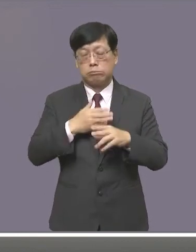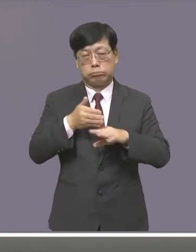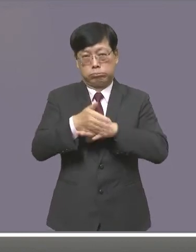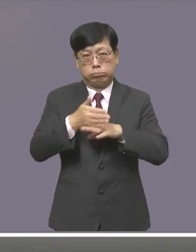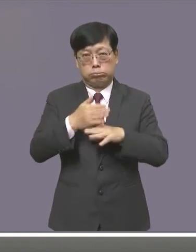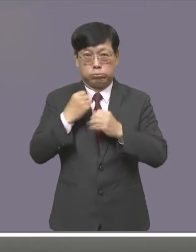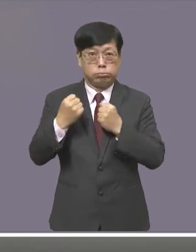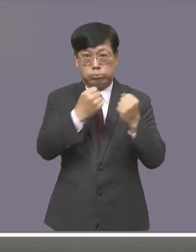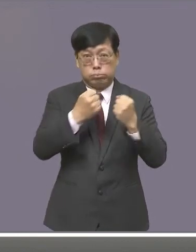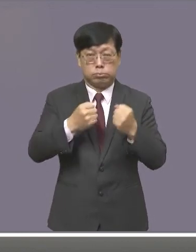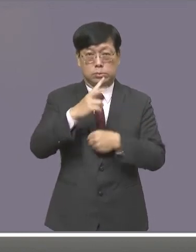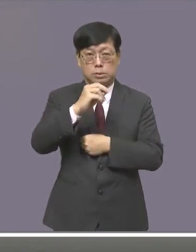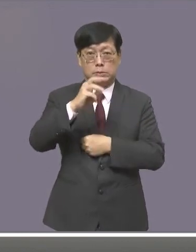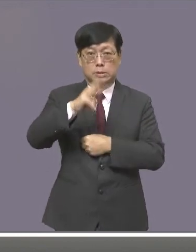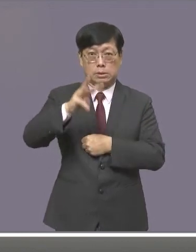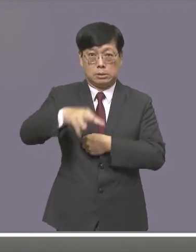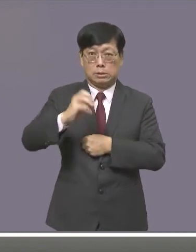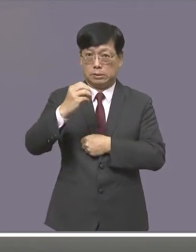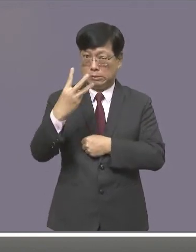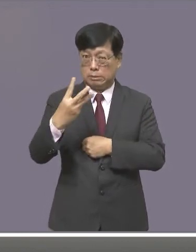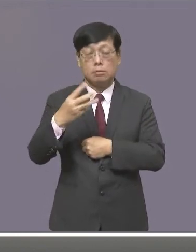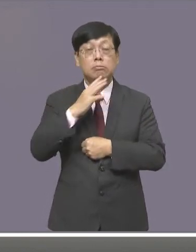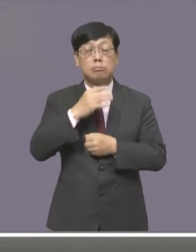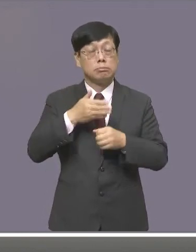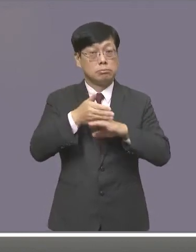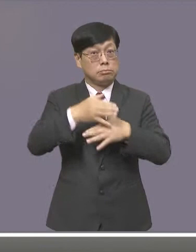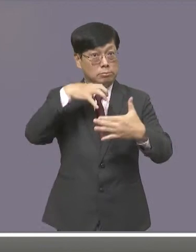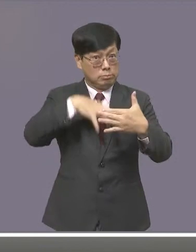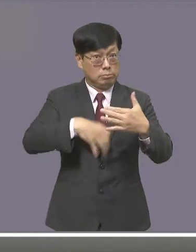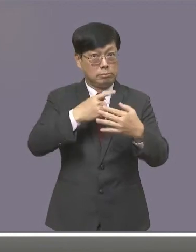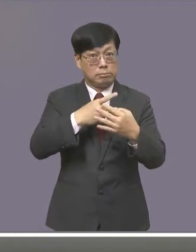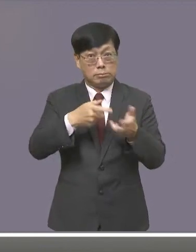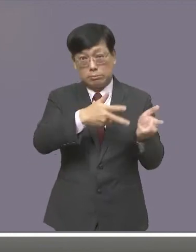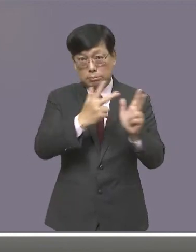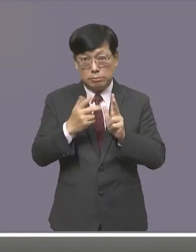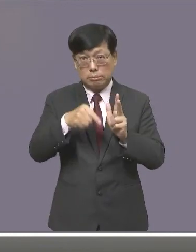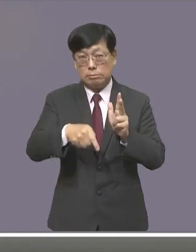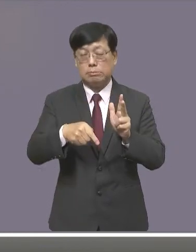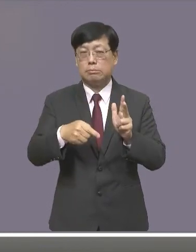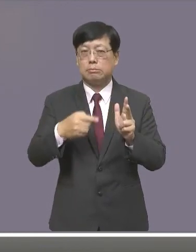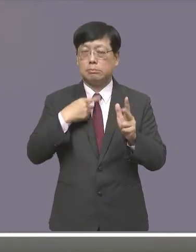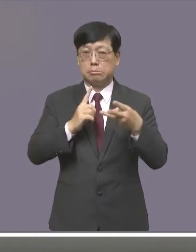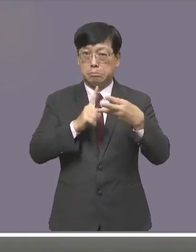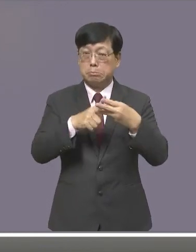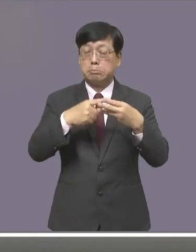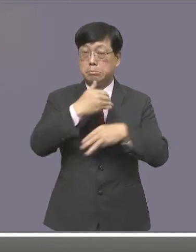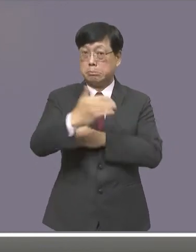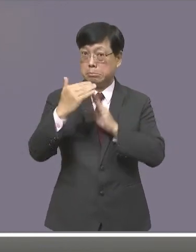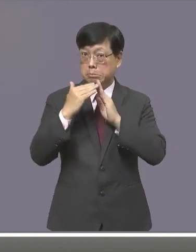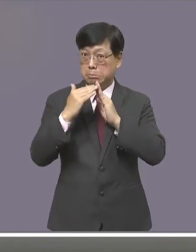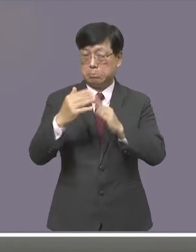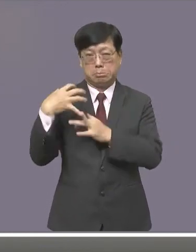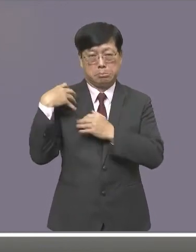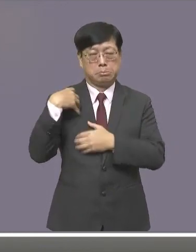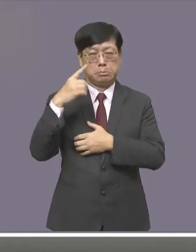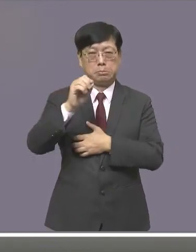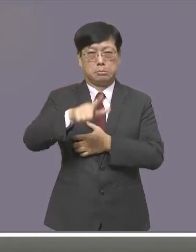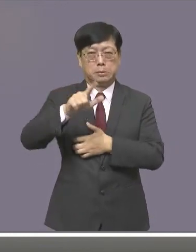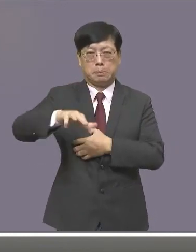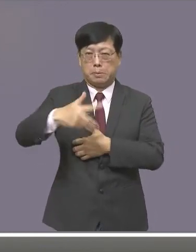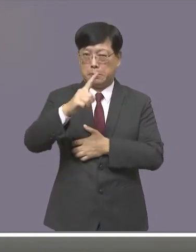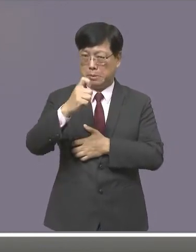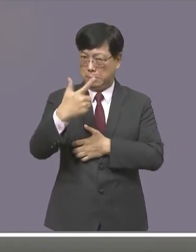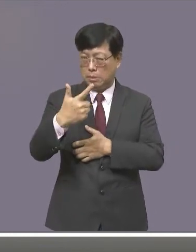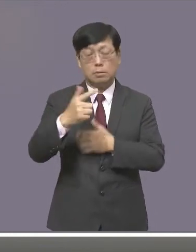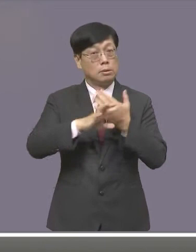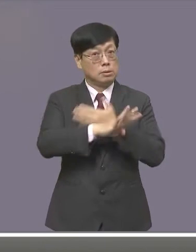梁23,003座。那车型桥梁里面，主要的这个县市管辖的还是最多16,816座，